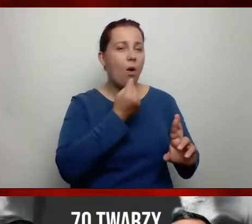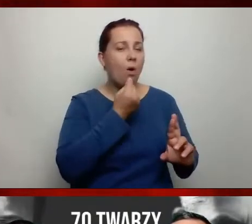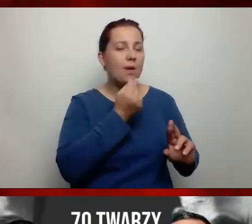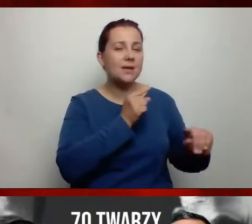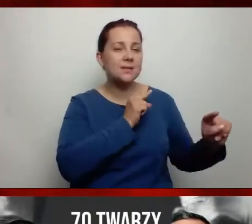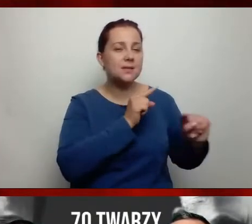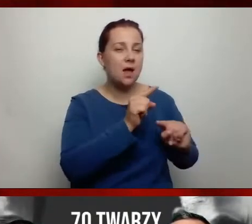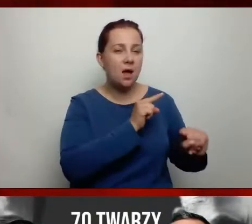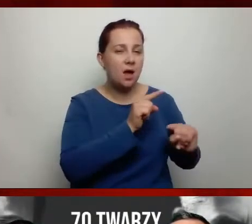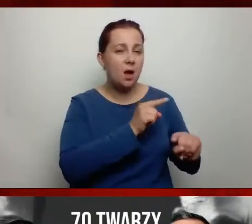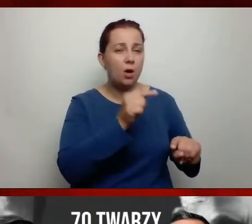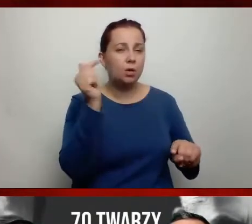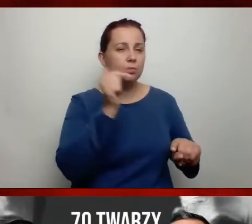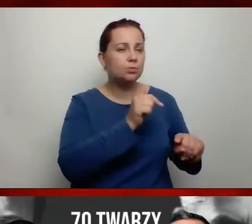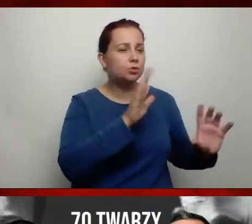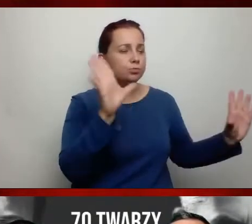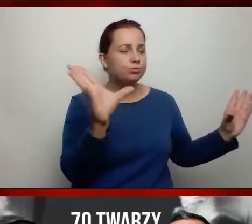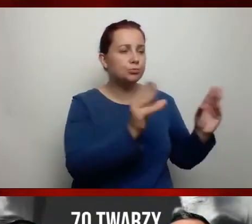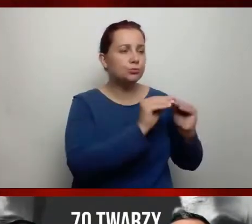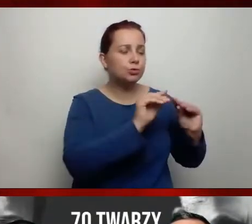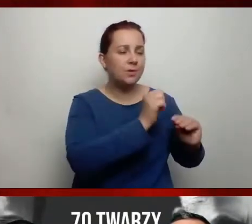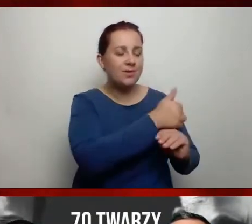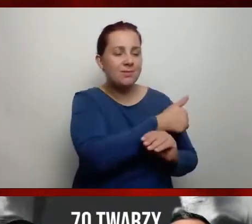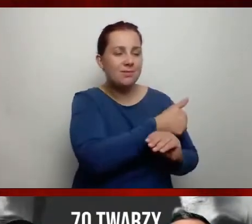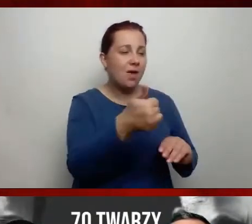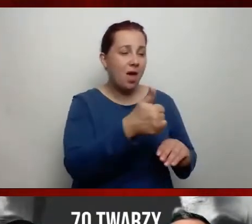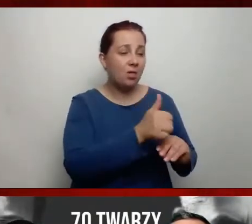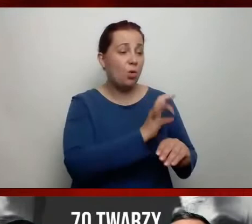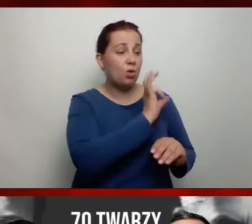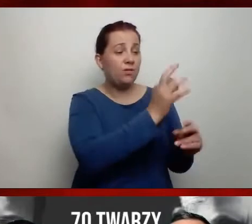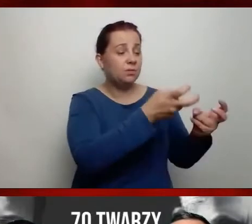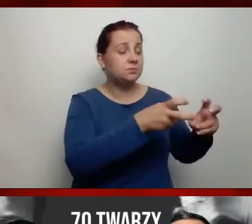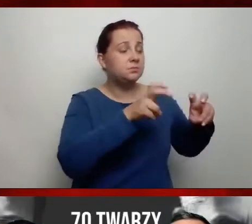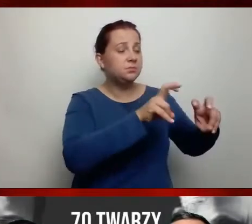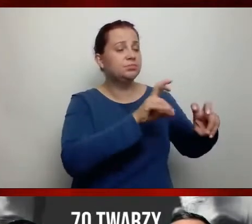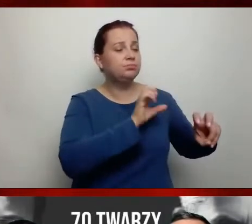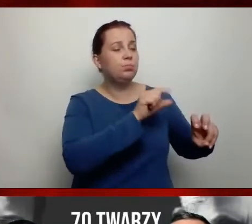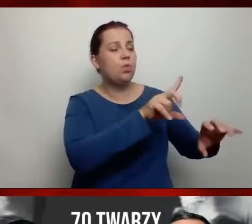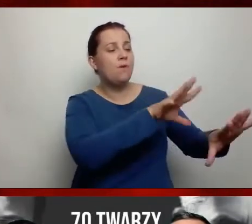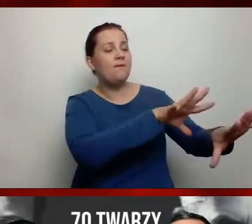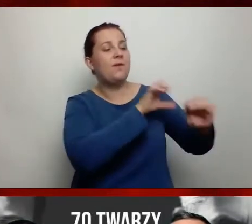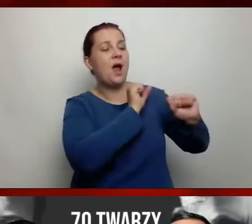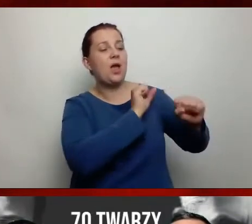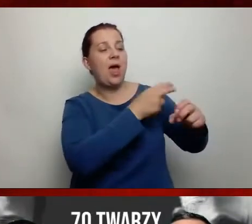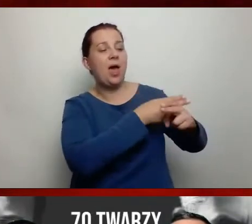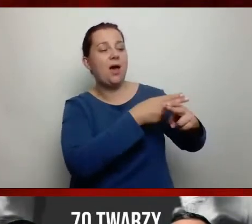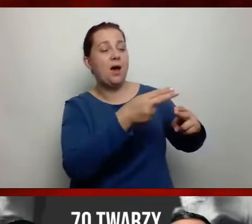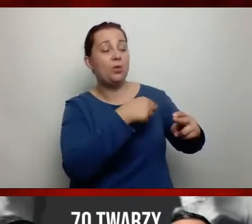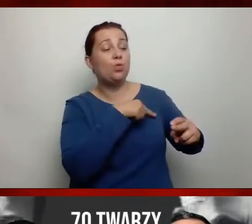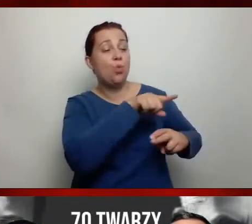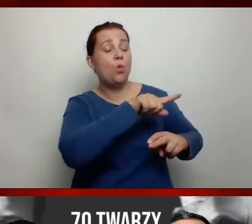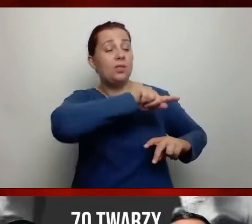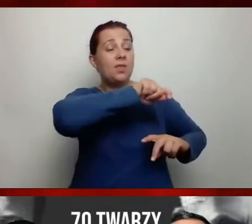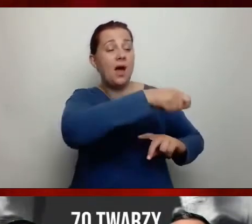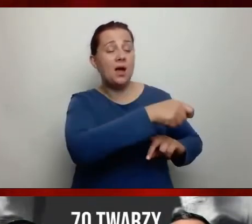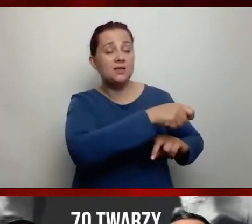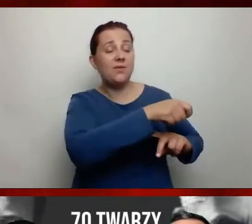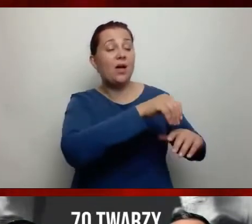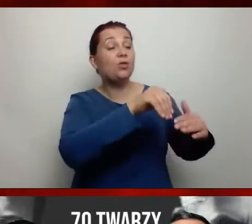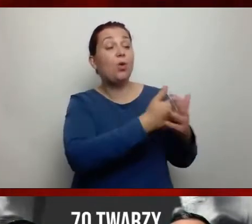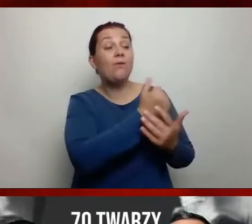znaczenie muszą stanowić jedność, aby konstrukcja ich dała wrażenie estetyczne. Nazywam tę nową